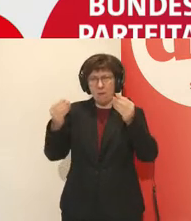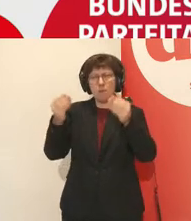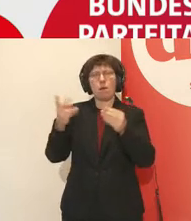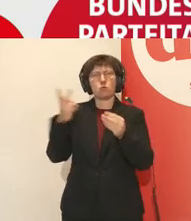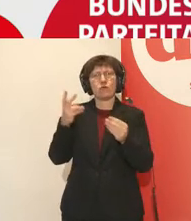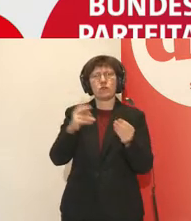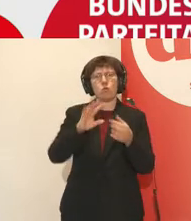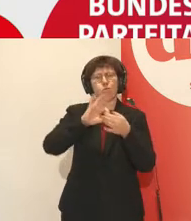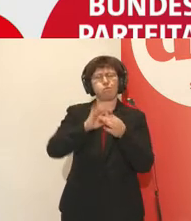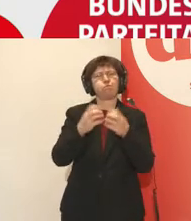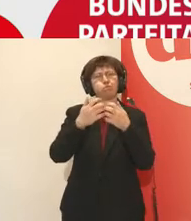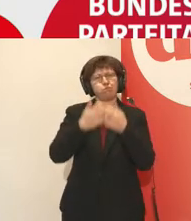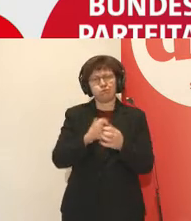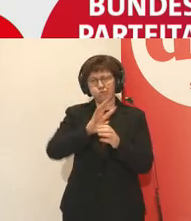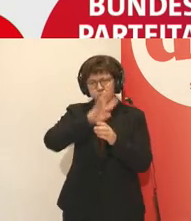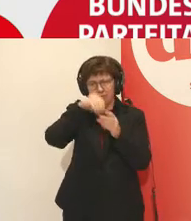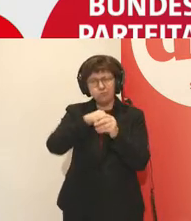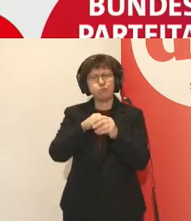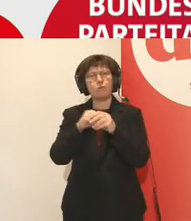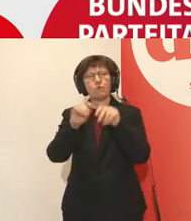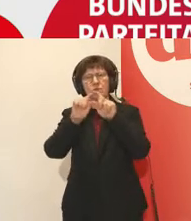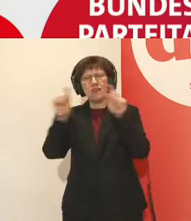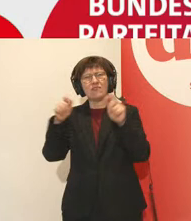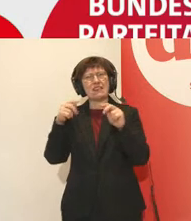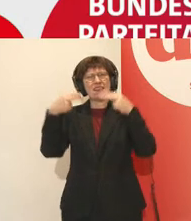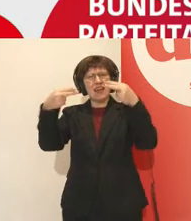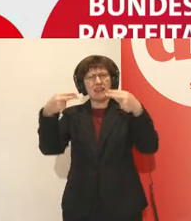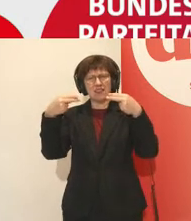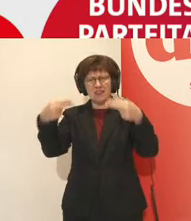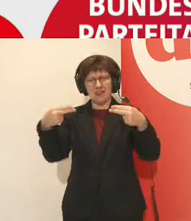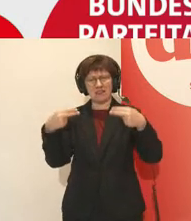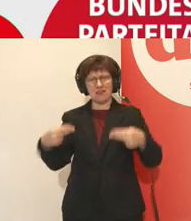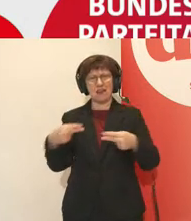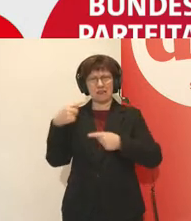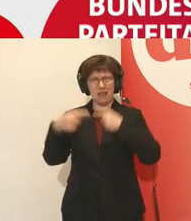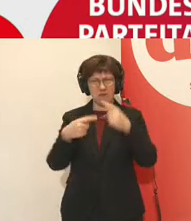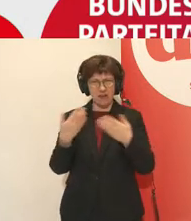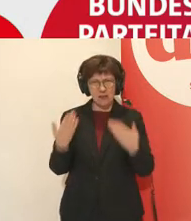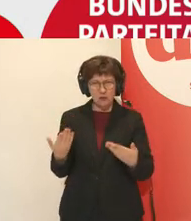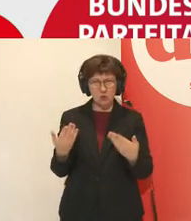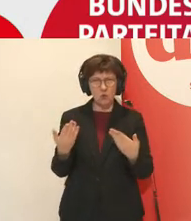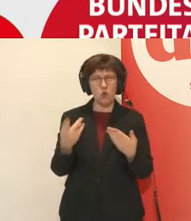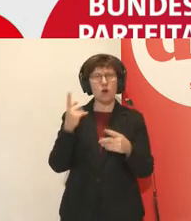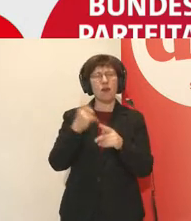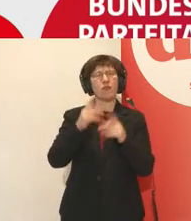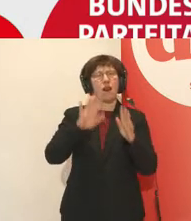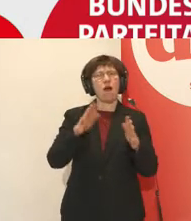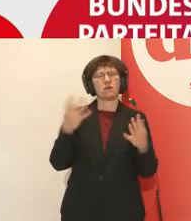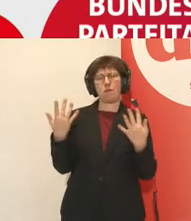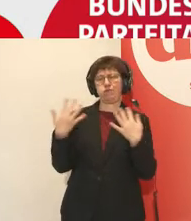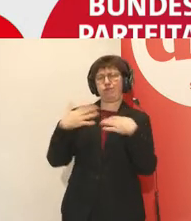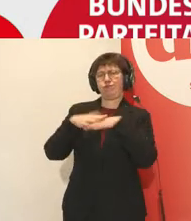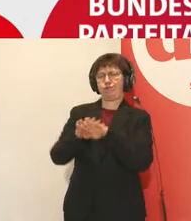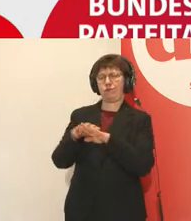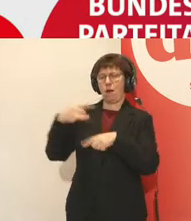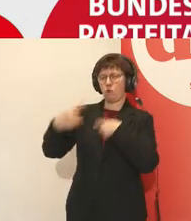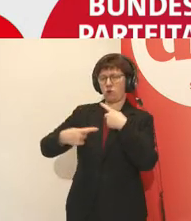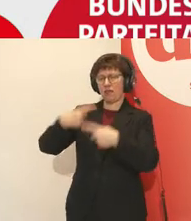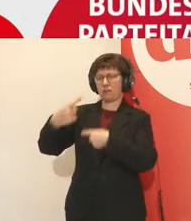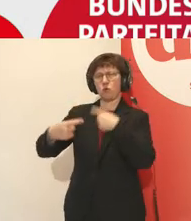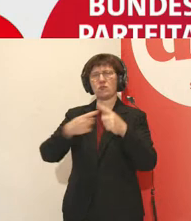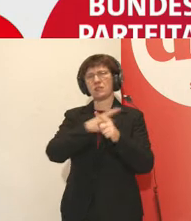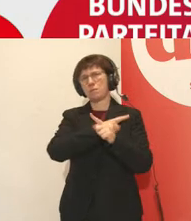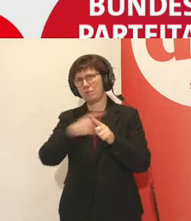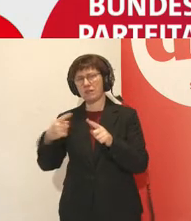auch verarbeitet in theesen daraus entwickelt und die gelangen so auch in den weiteren prozess bis